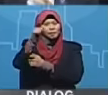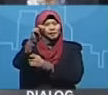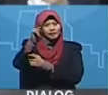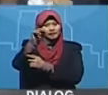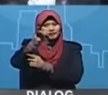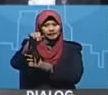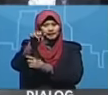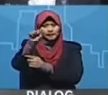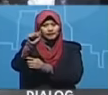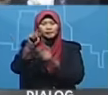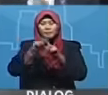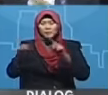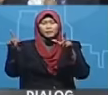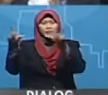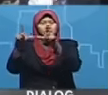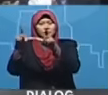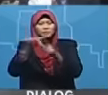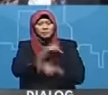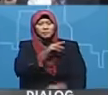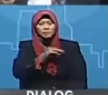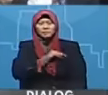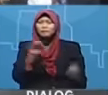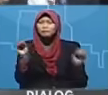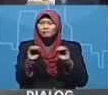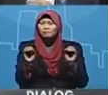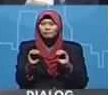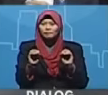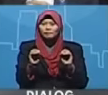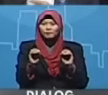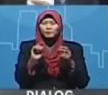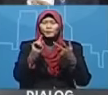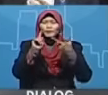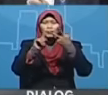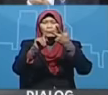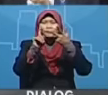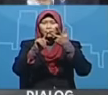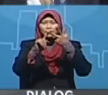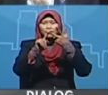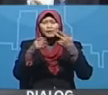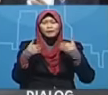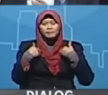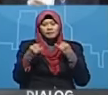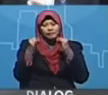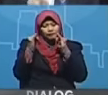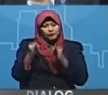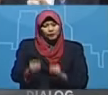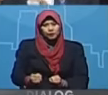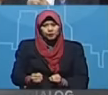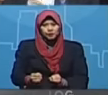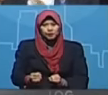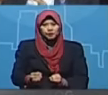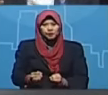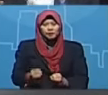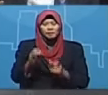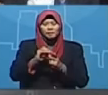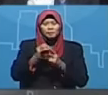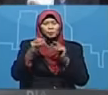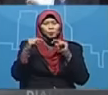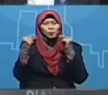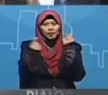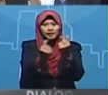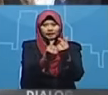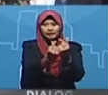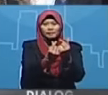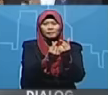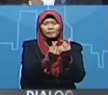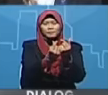tidak mempunyai lisens kementerian seperti okay. yang saya sebutkan tadilah. Yang ketiganya ni ada individu ataupun kumpulan-kumpulan tertentu